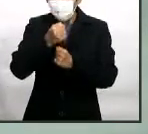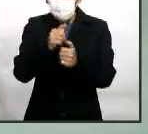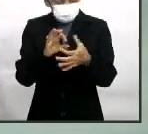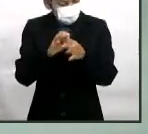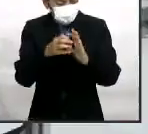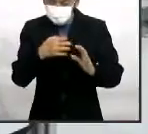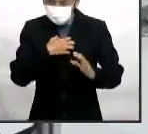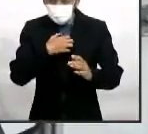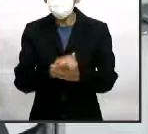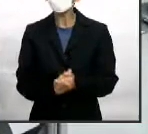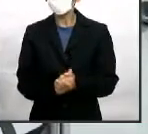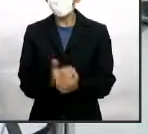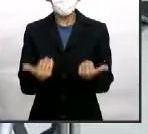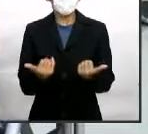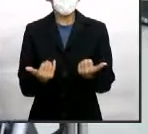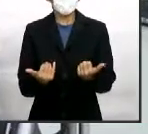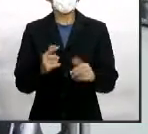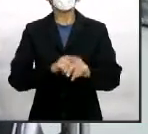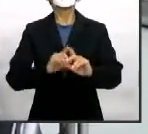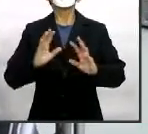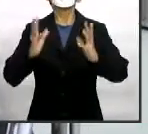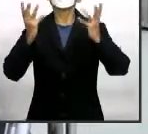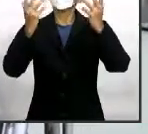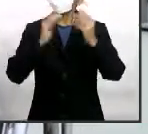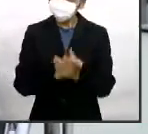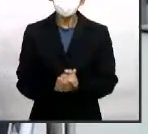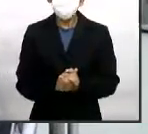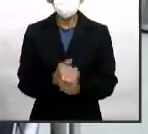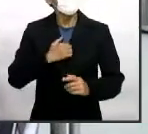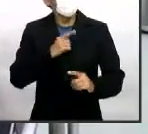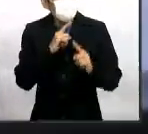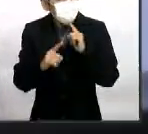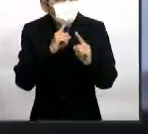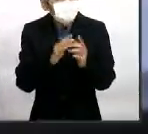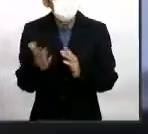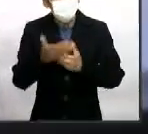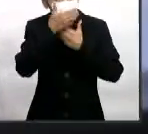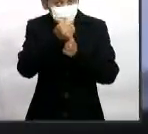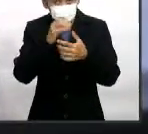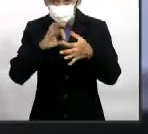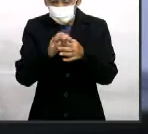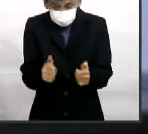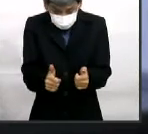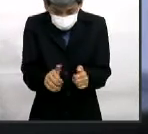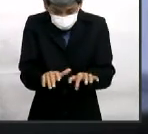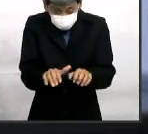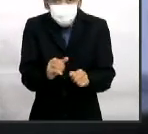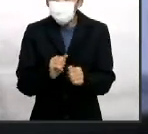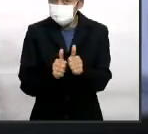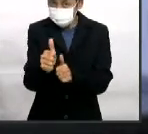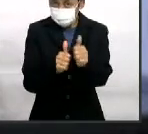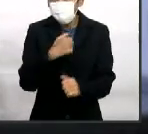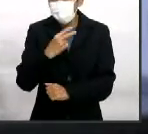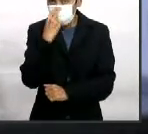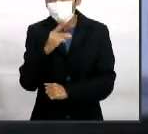องของกีฬา คุณผู้ชมครับวันนี้รายการของเราหมดเวลาแล้วนะฮะก็อยากได้คุยกันนะคุณผู้ชมสนใจในกีฬาอีสปอร์ตยังไงก็สามารถเข้าไป